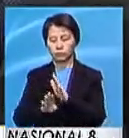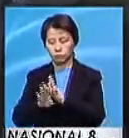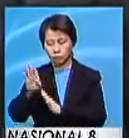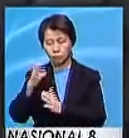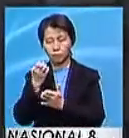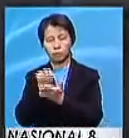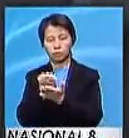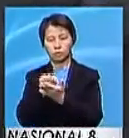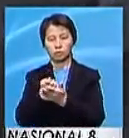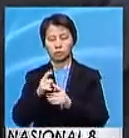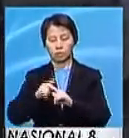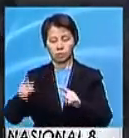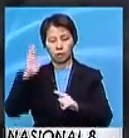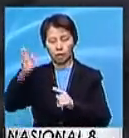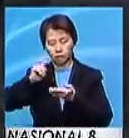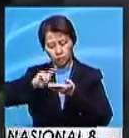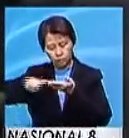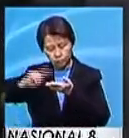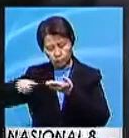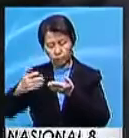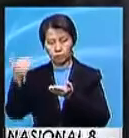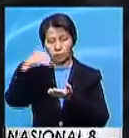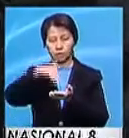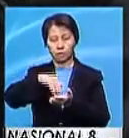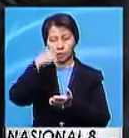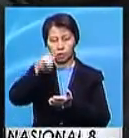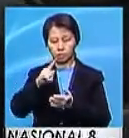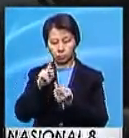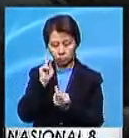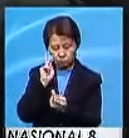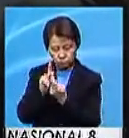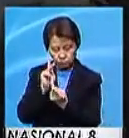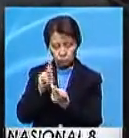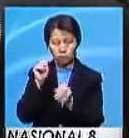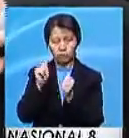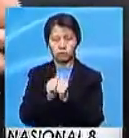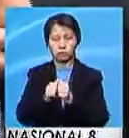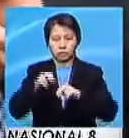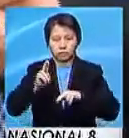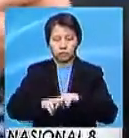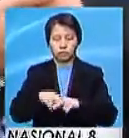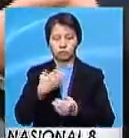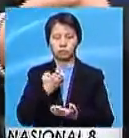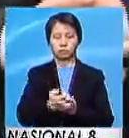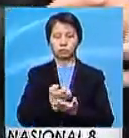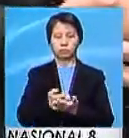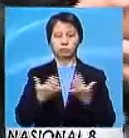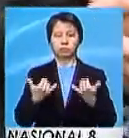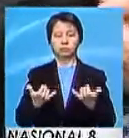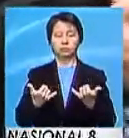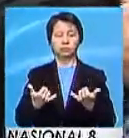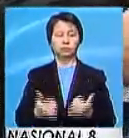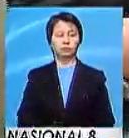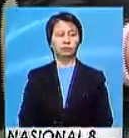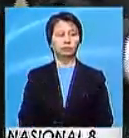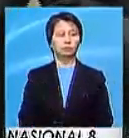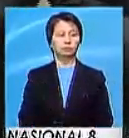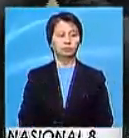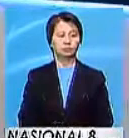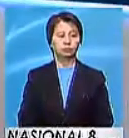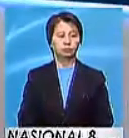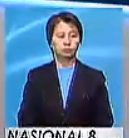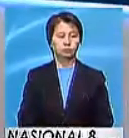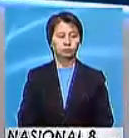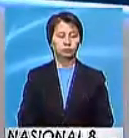negara bagaimanapun akan disemak semula bagi menyesuaikannya dengan kedudukan ekonomi semasa.